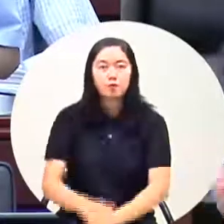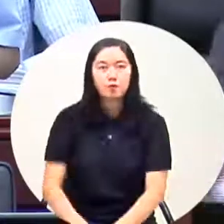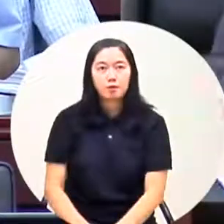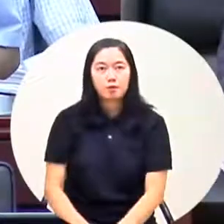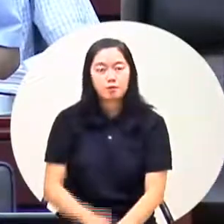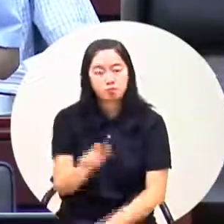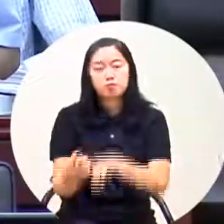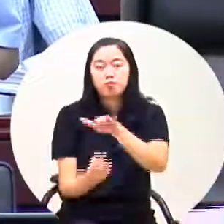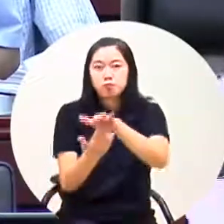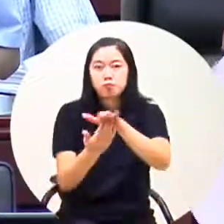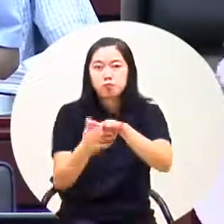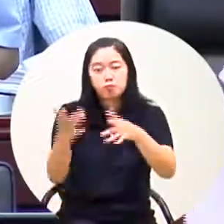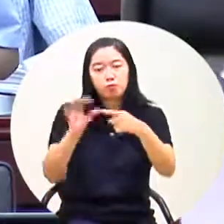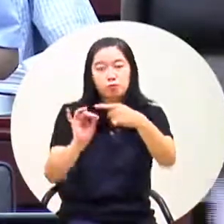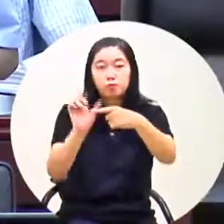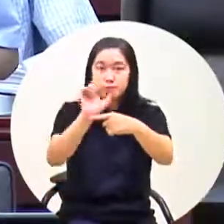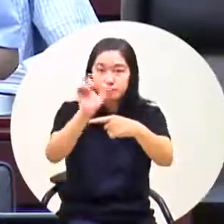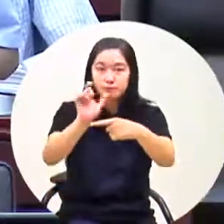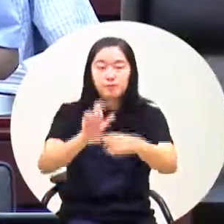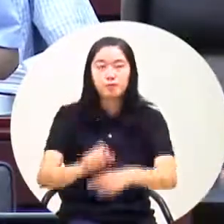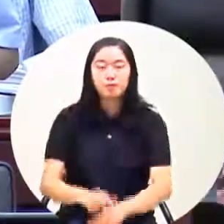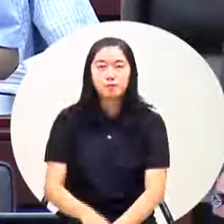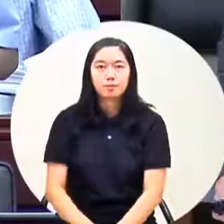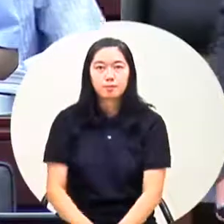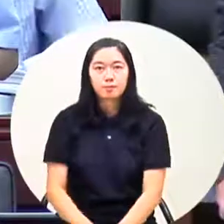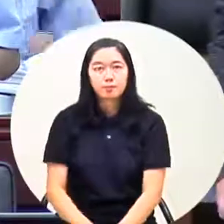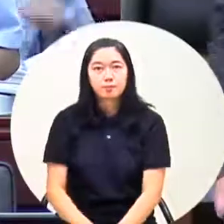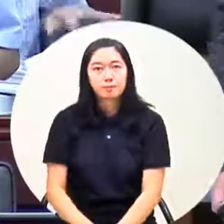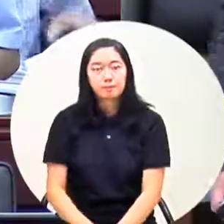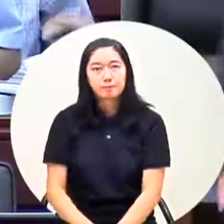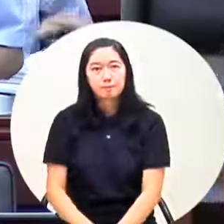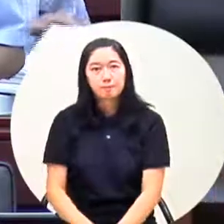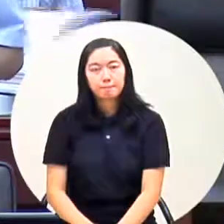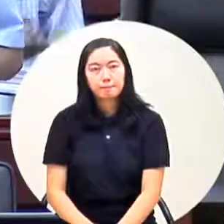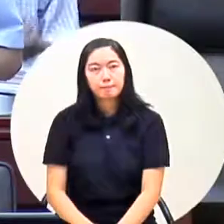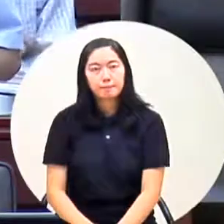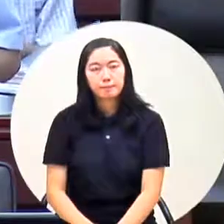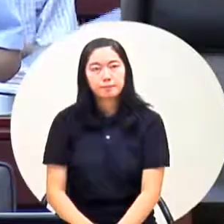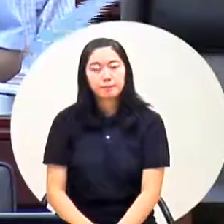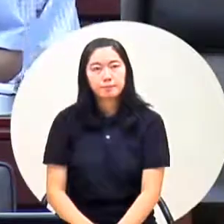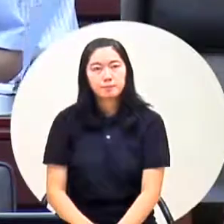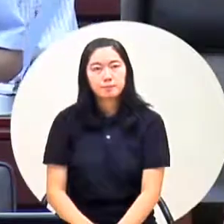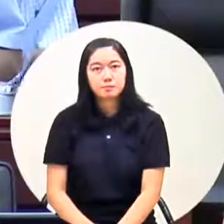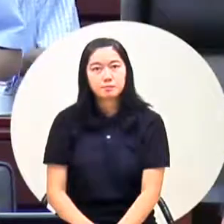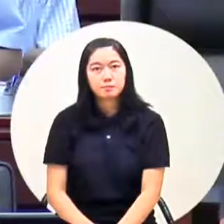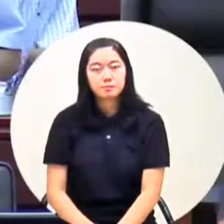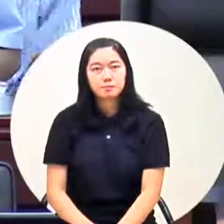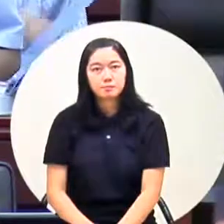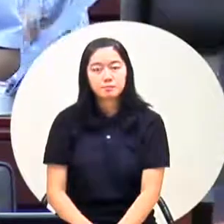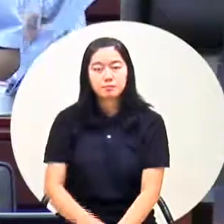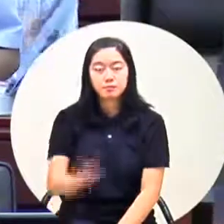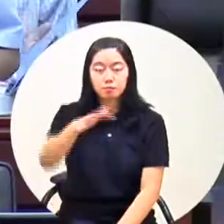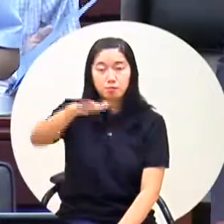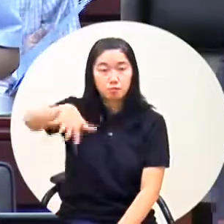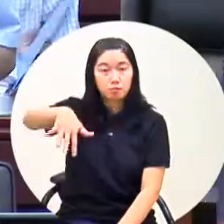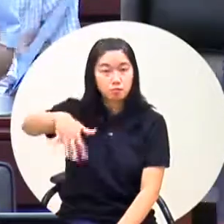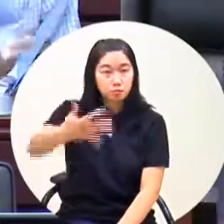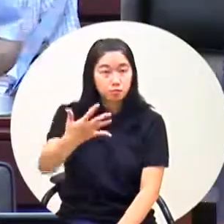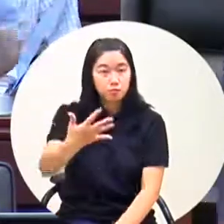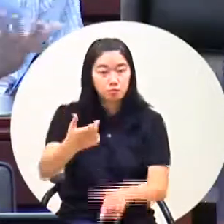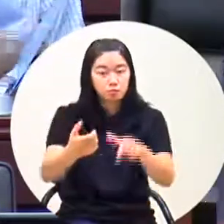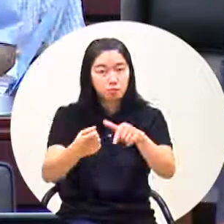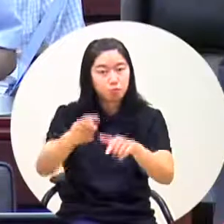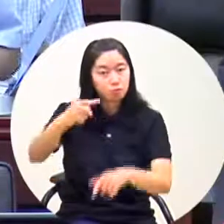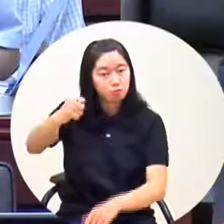大概6成多的一个比例所以5400多吨这个部分